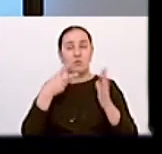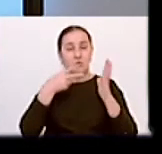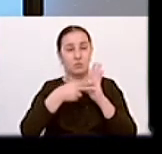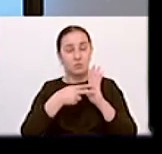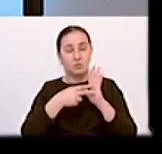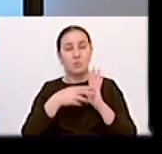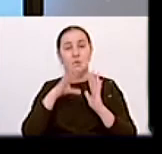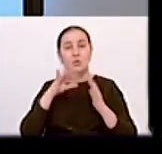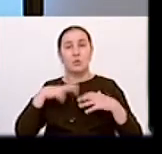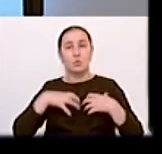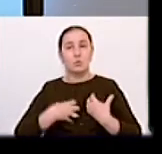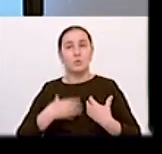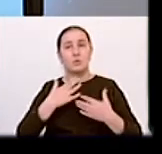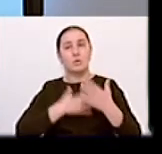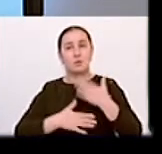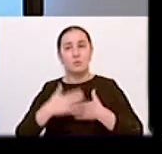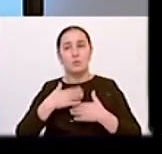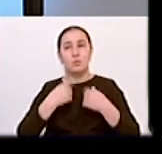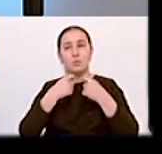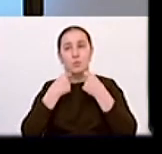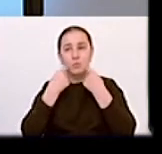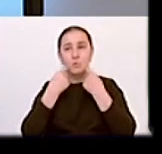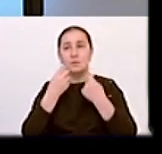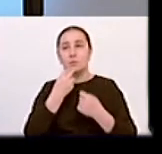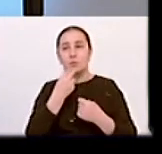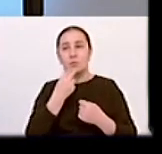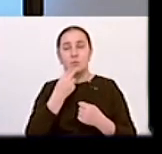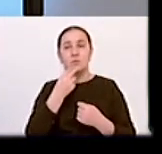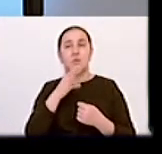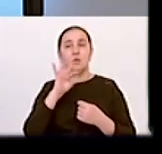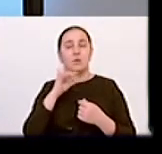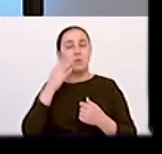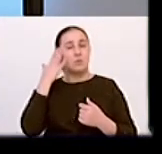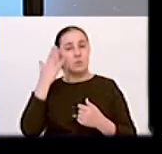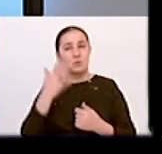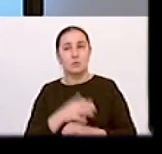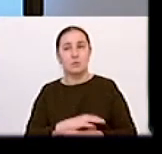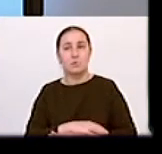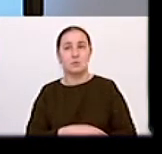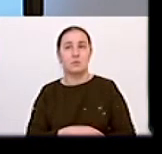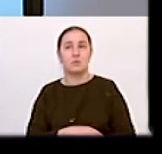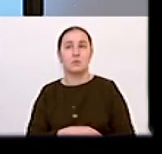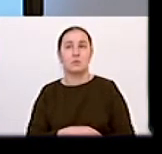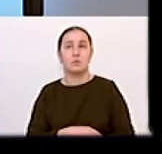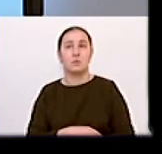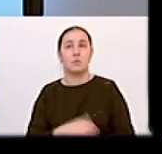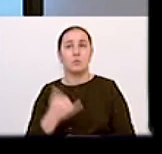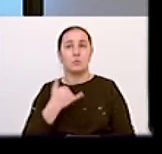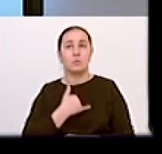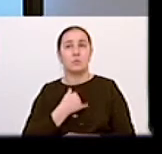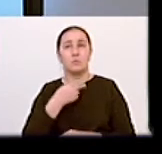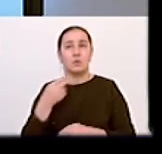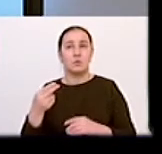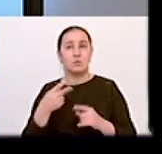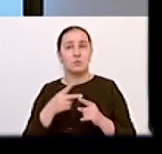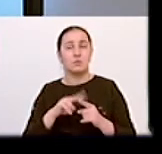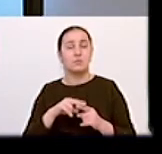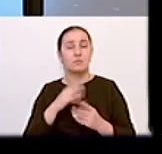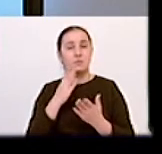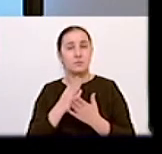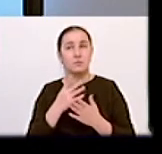двоеточие. Грустят, радуются, улыбаются, смеются, мечтают. У нас получилось.